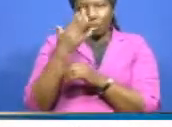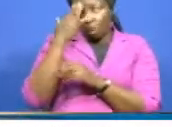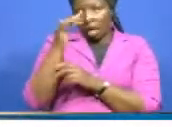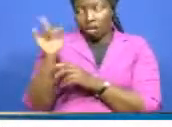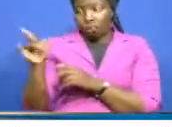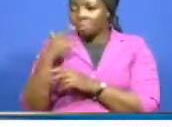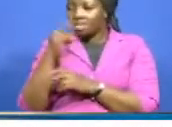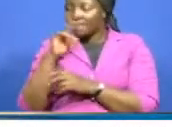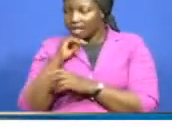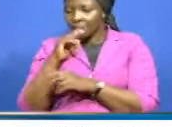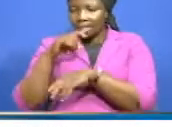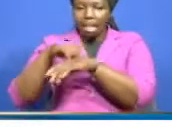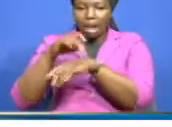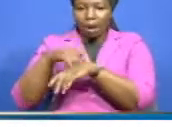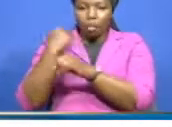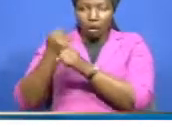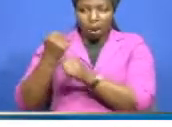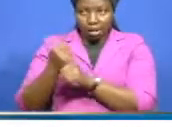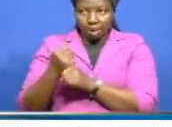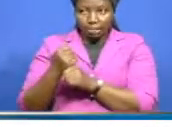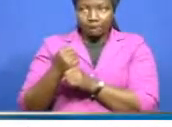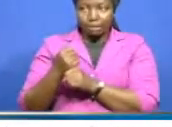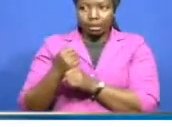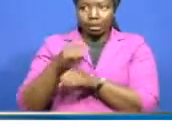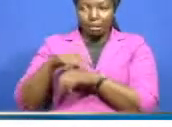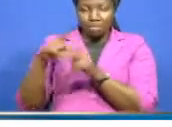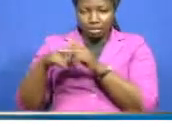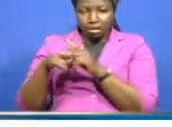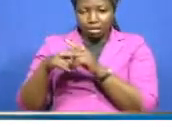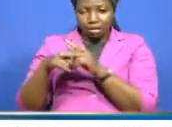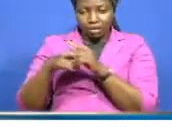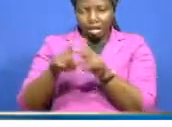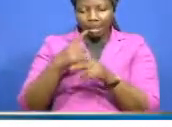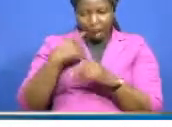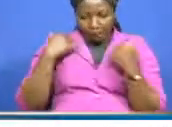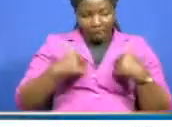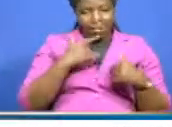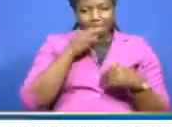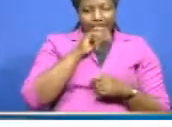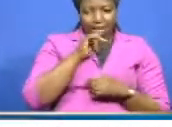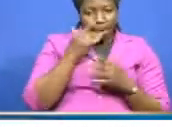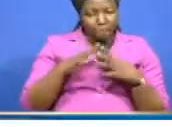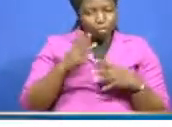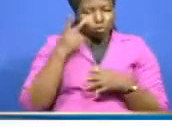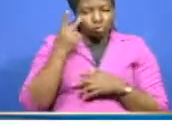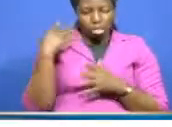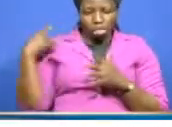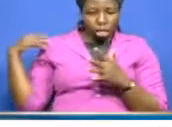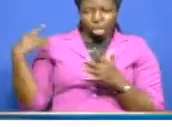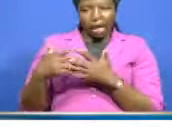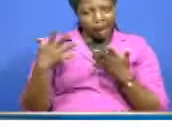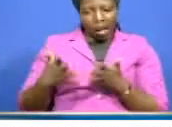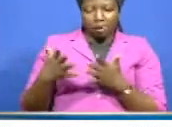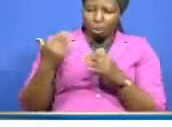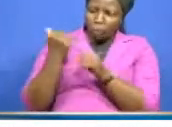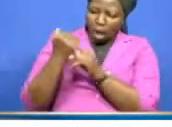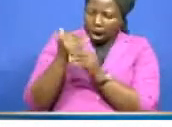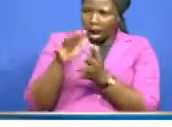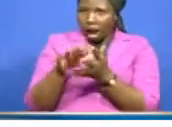kwanza ninavyoanza kuwa wananchi wanaangalia jinsi walivyofanyiwa kazi. Kwa hivyo watakuwa wanaangalia